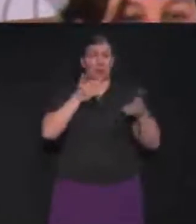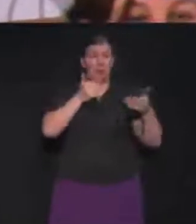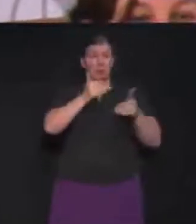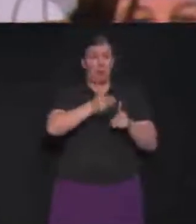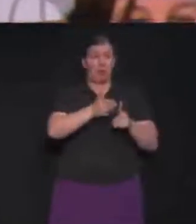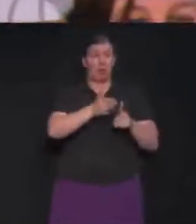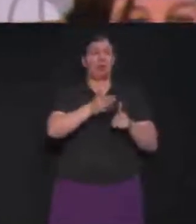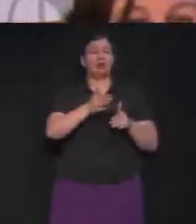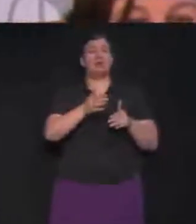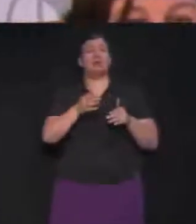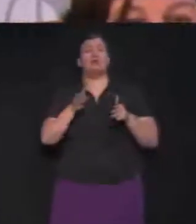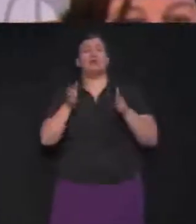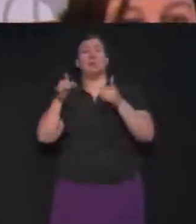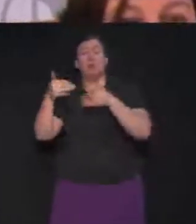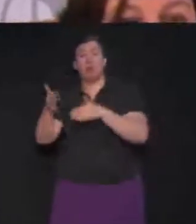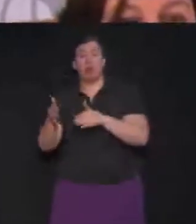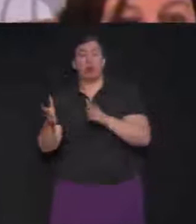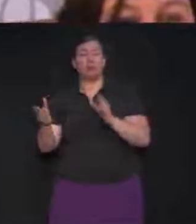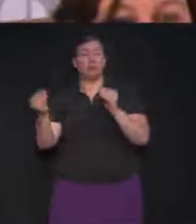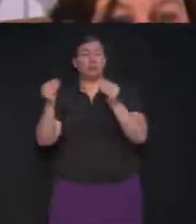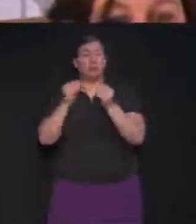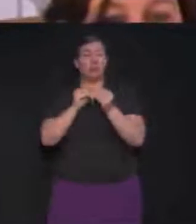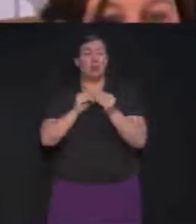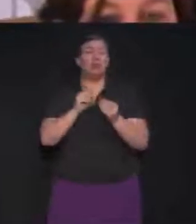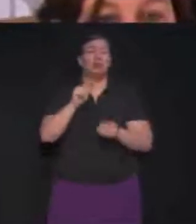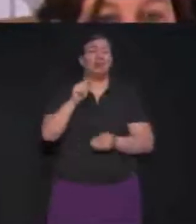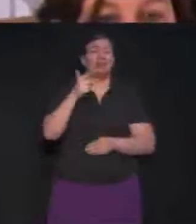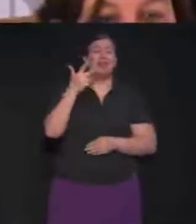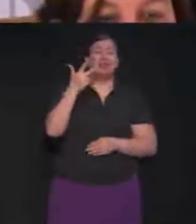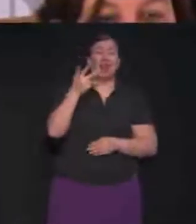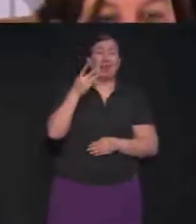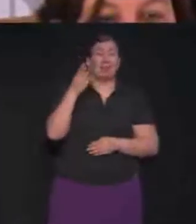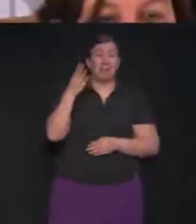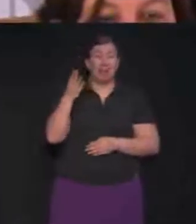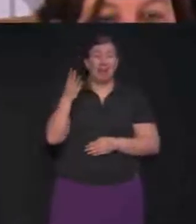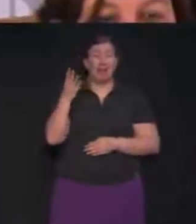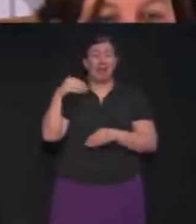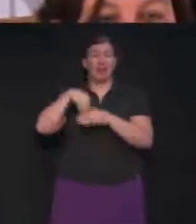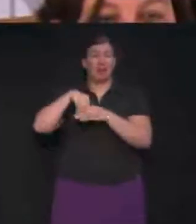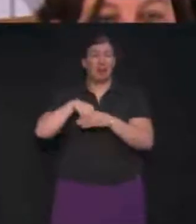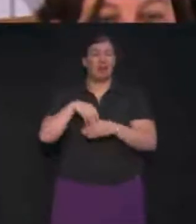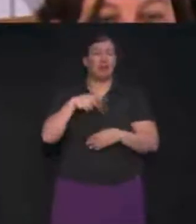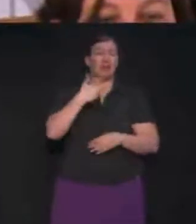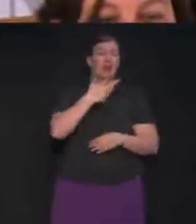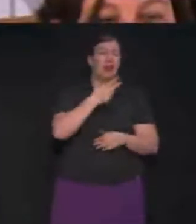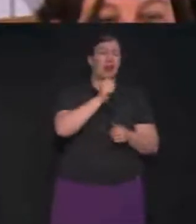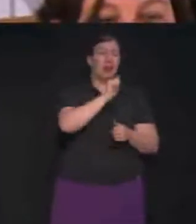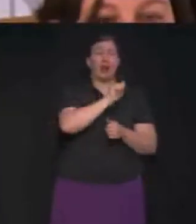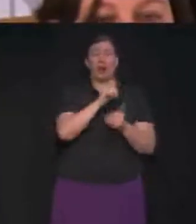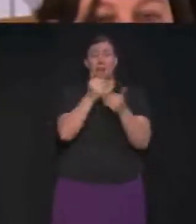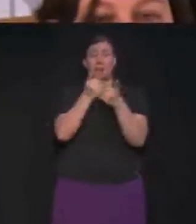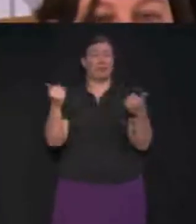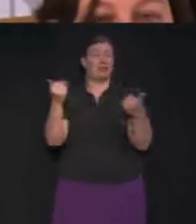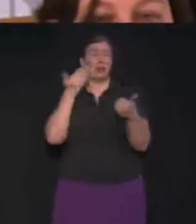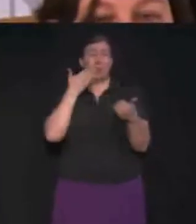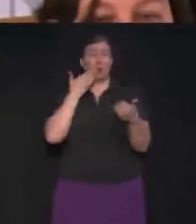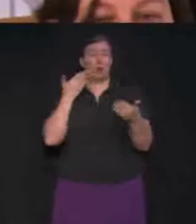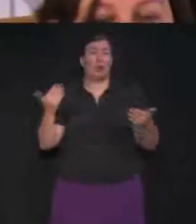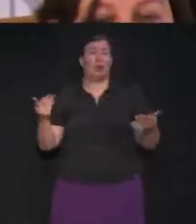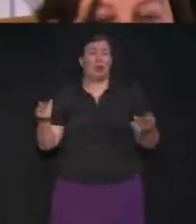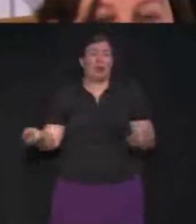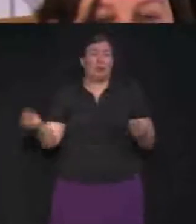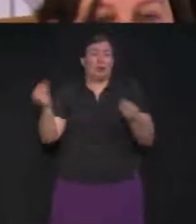konkurrieren also das was sind 3b kommt schließlich durch drei an nicht aus deshalb ist das ja so sortiert worden du